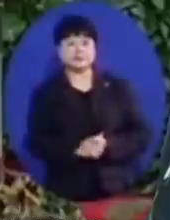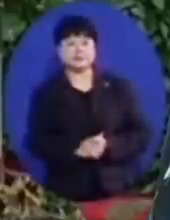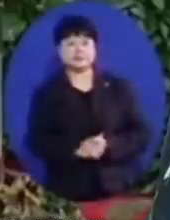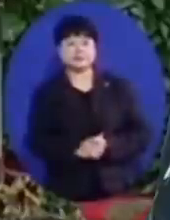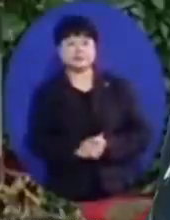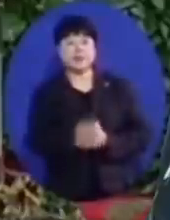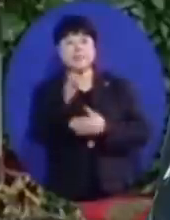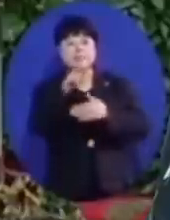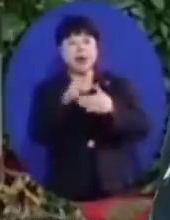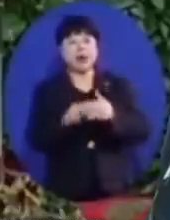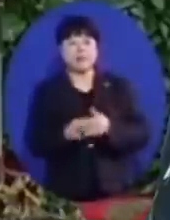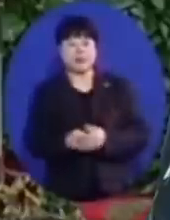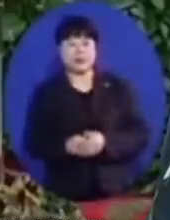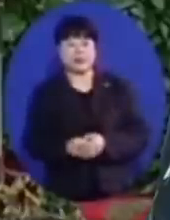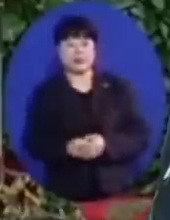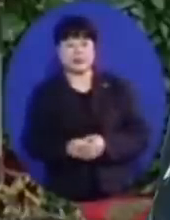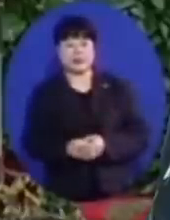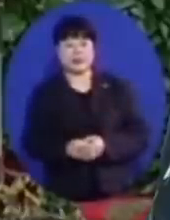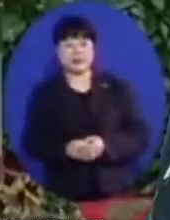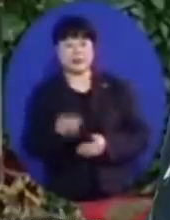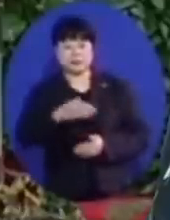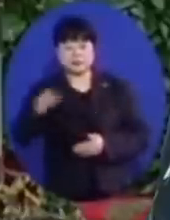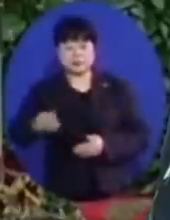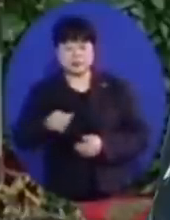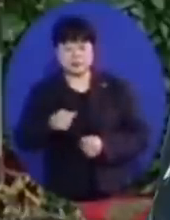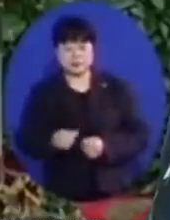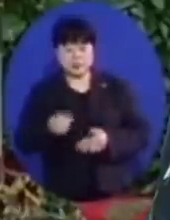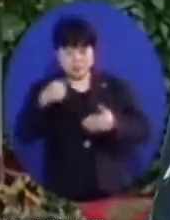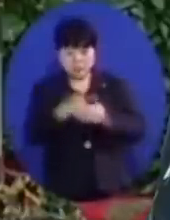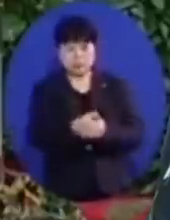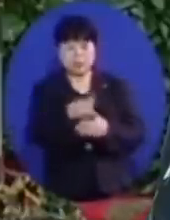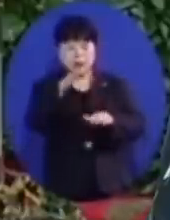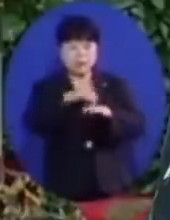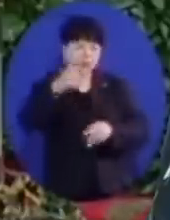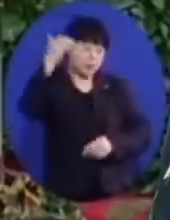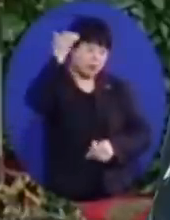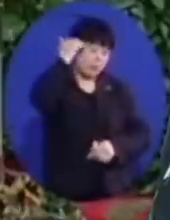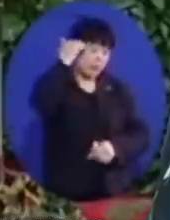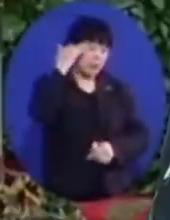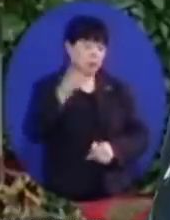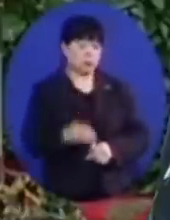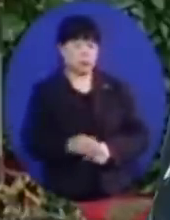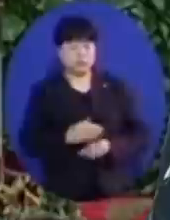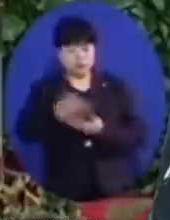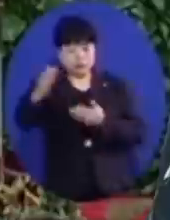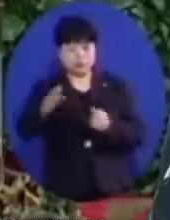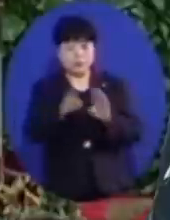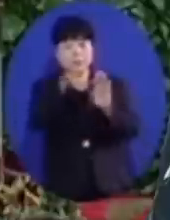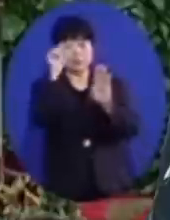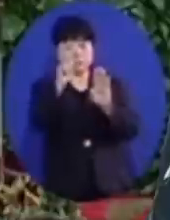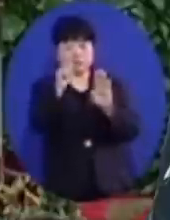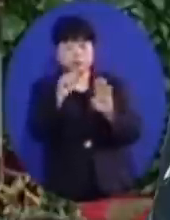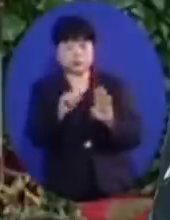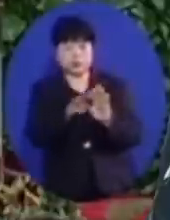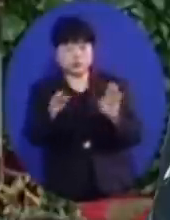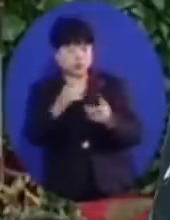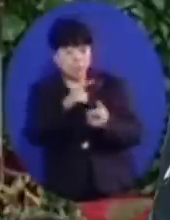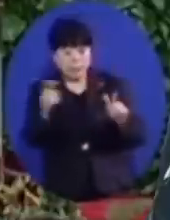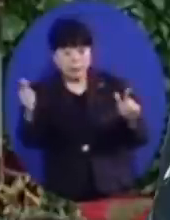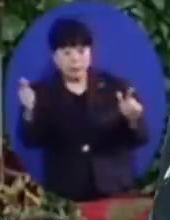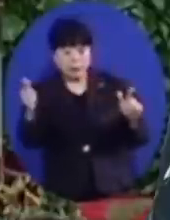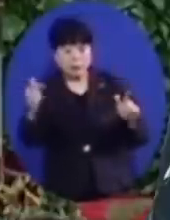우리가 마음에 단호하게 정의롭게 살겠다고 결심하면 마귀가 몇 번 와서 문을 두들겨봐도 대답을 안 하니까